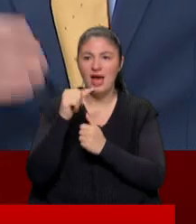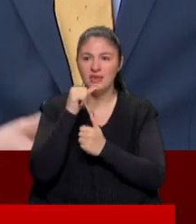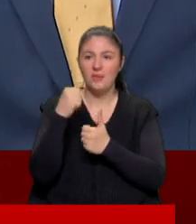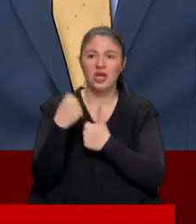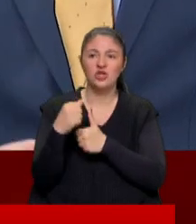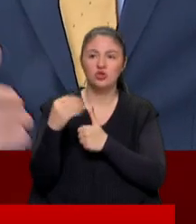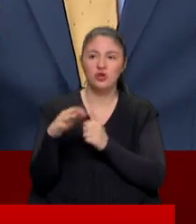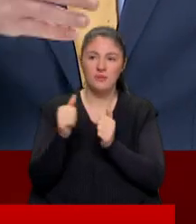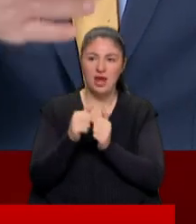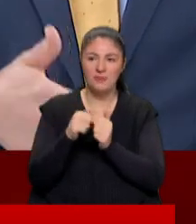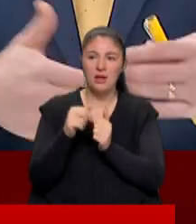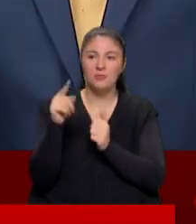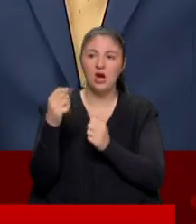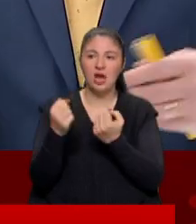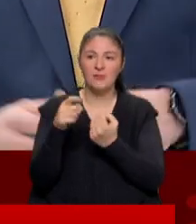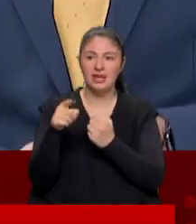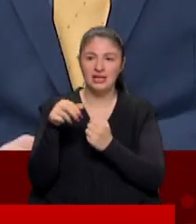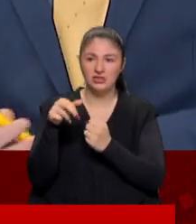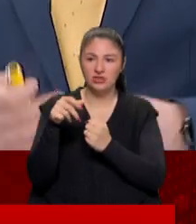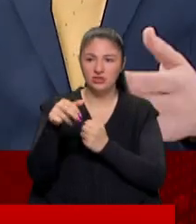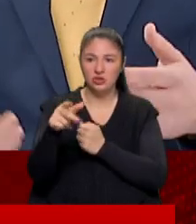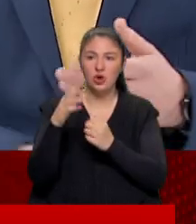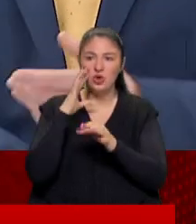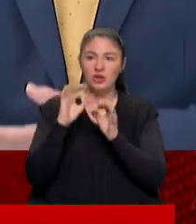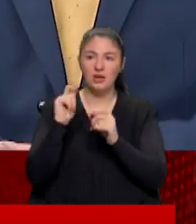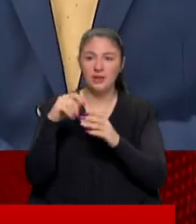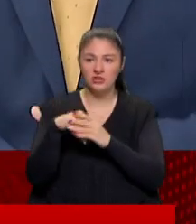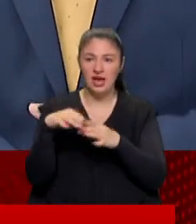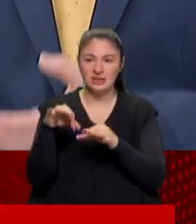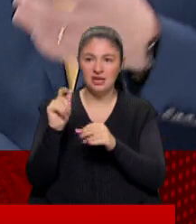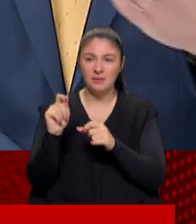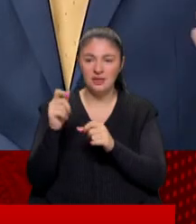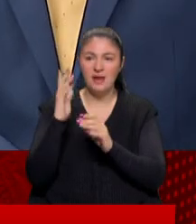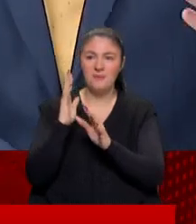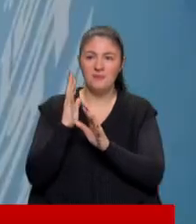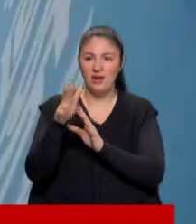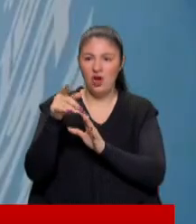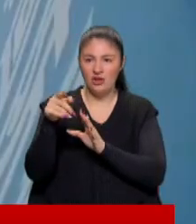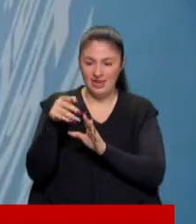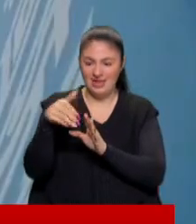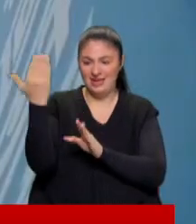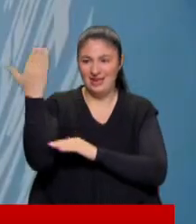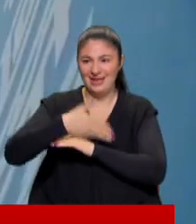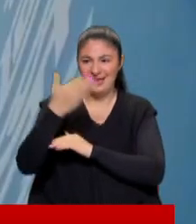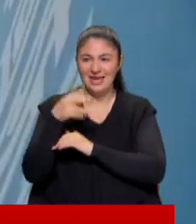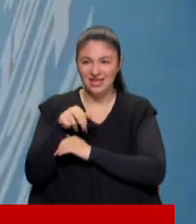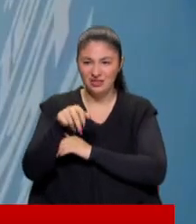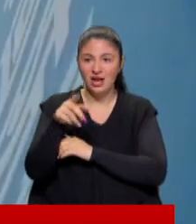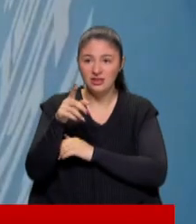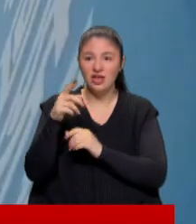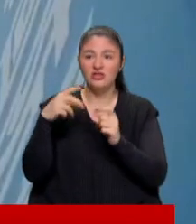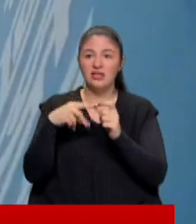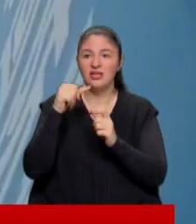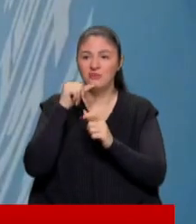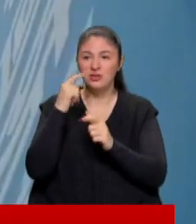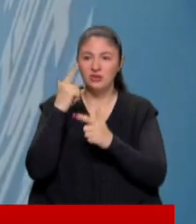ve çocuğuyla birlikte işte bu araçların geçişini kontrol etmek amacıyla hazırlanan bariyerlerin oradan geçerken o bariyer, hatta Şehnaz ablan